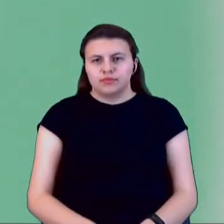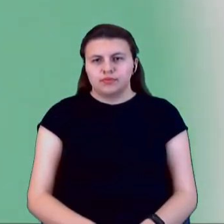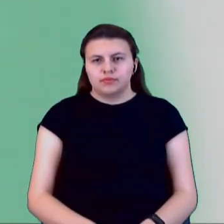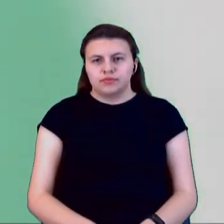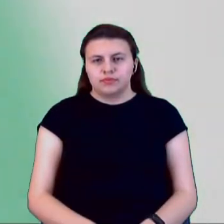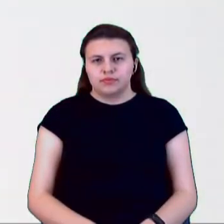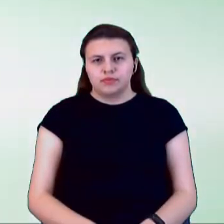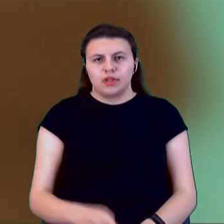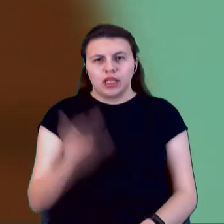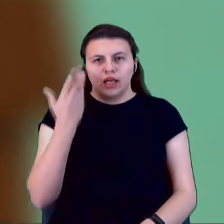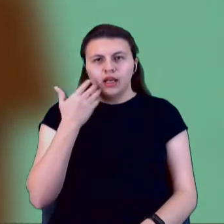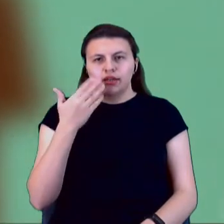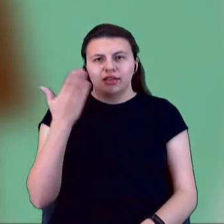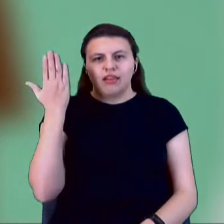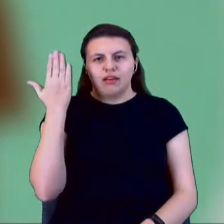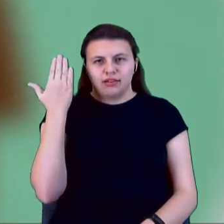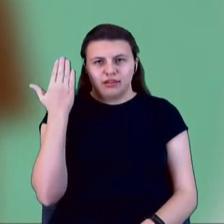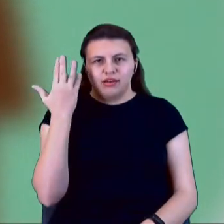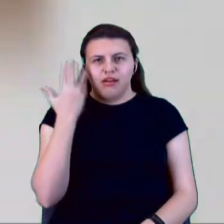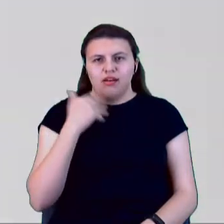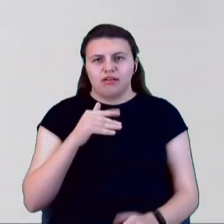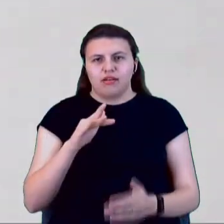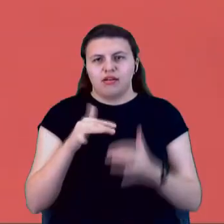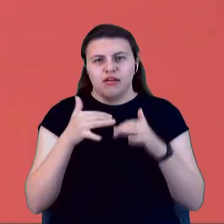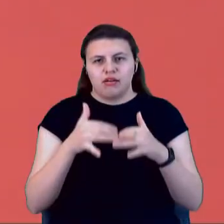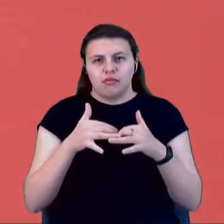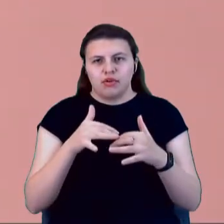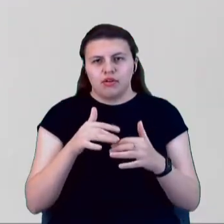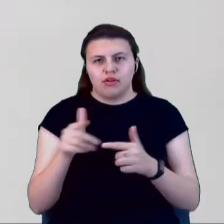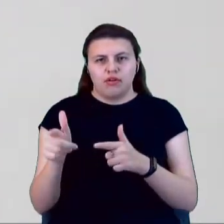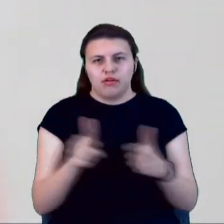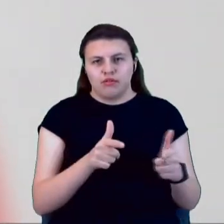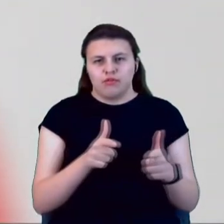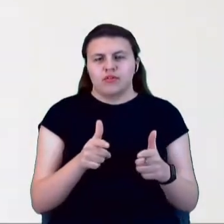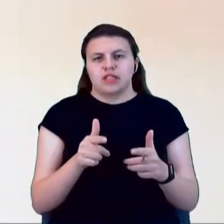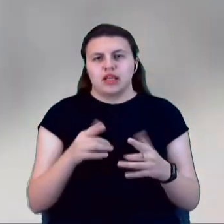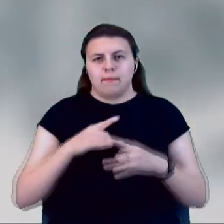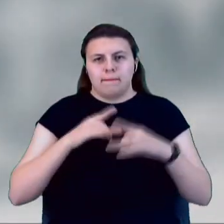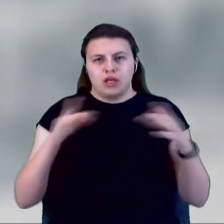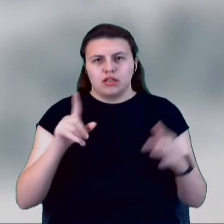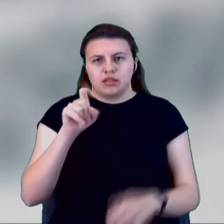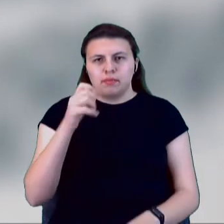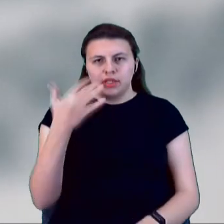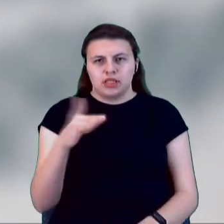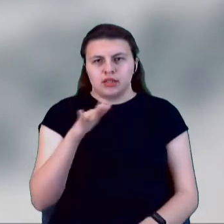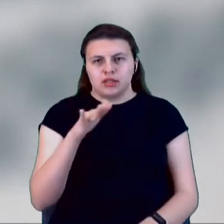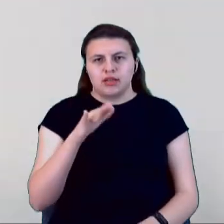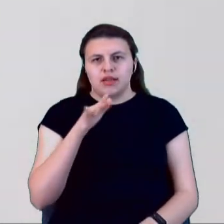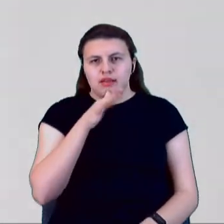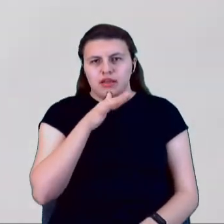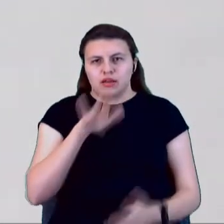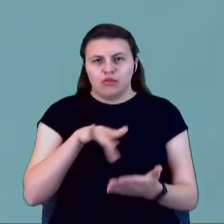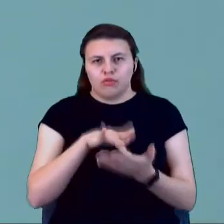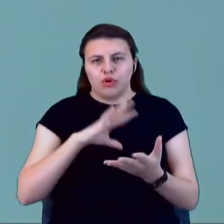Когда-то, когда Краматорск готовился к празднованию 150-летия города, мы проводили общее собрание, мы